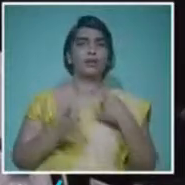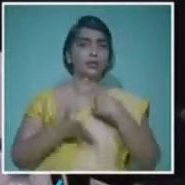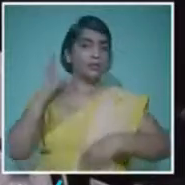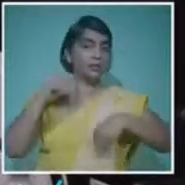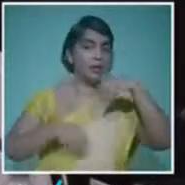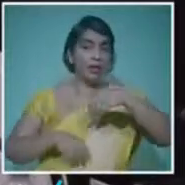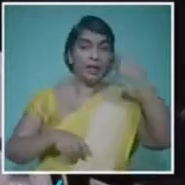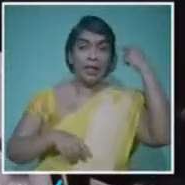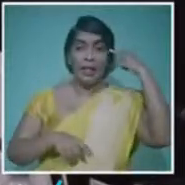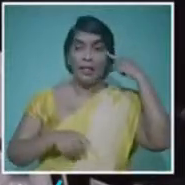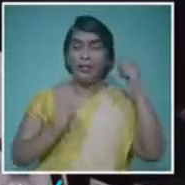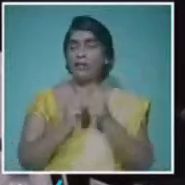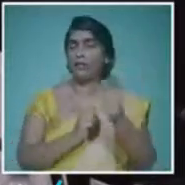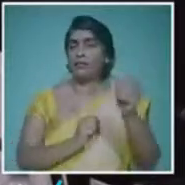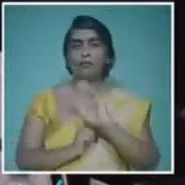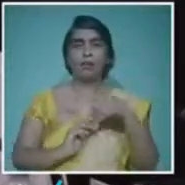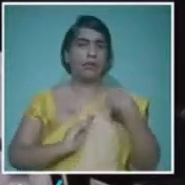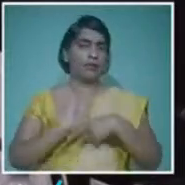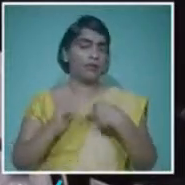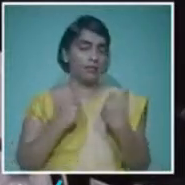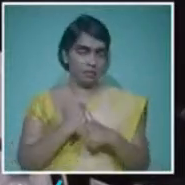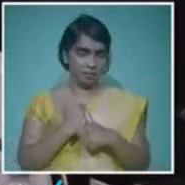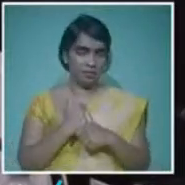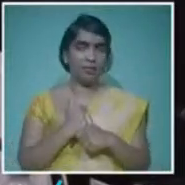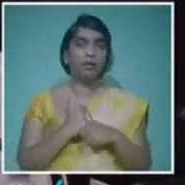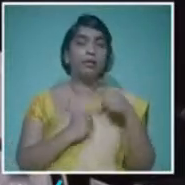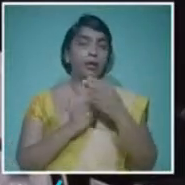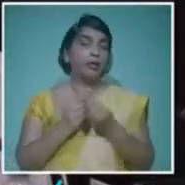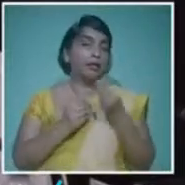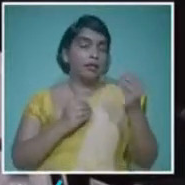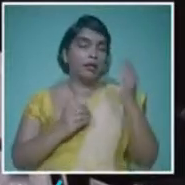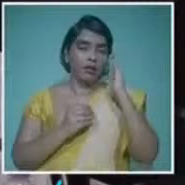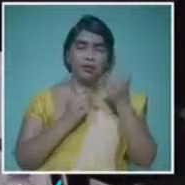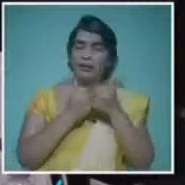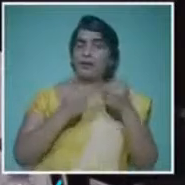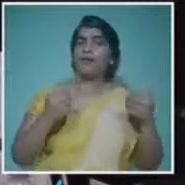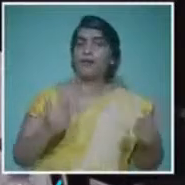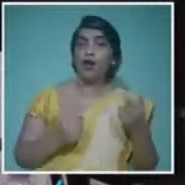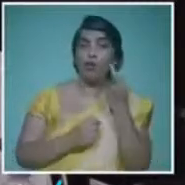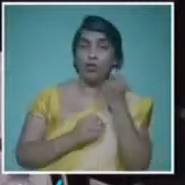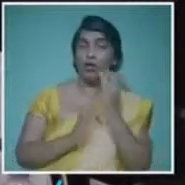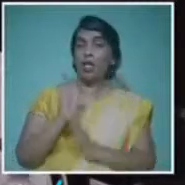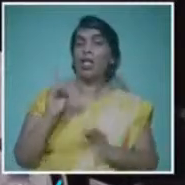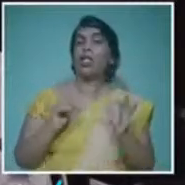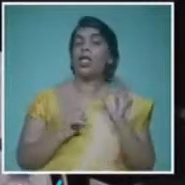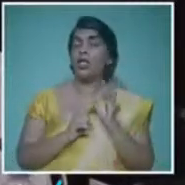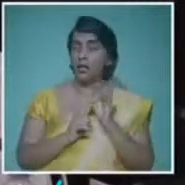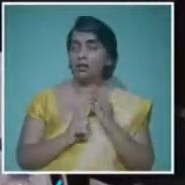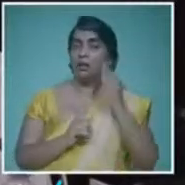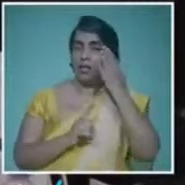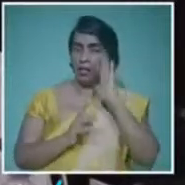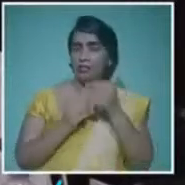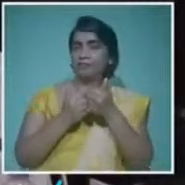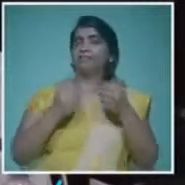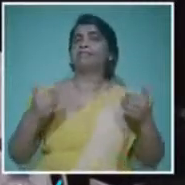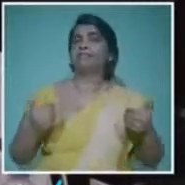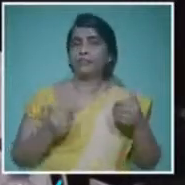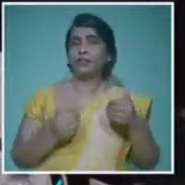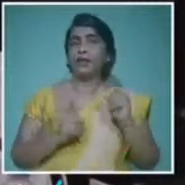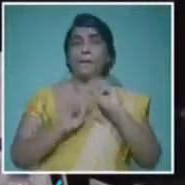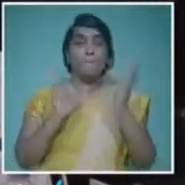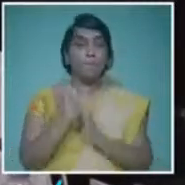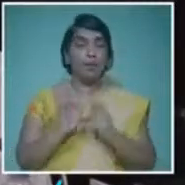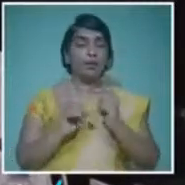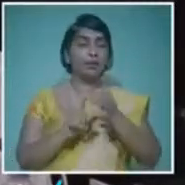හොය හොය ඒක කරන්න බෑ. රට හදන්න යනවනම් ඒක දෙන්න ඕනේ ස්වාධීන කෙනෙක්ට. මුදල් ඇමතිතුමා ස්වාධීන වෙන්න ඕනේ.